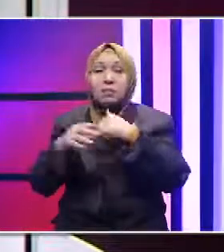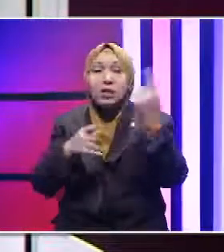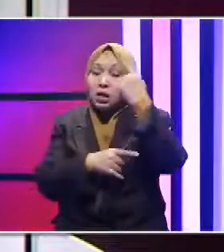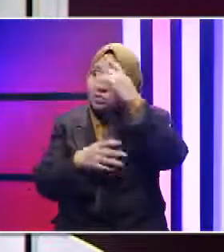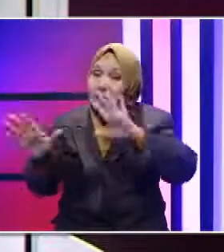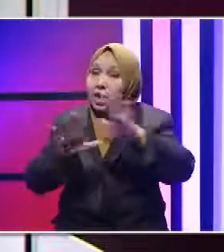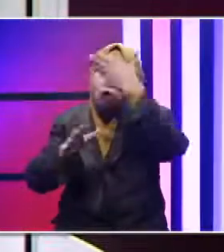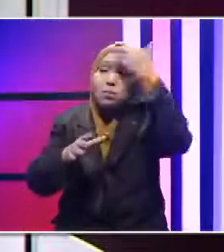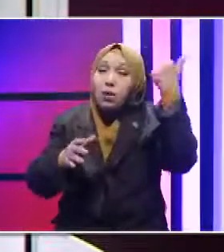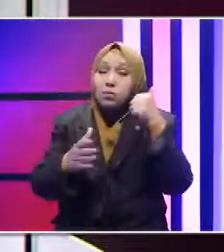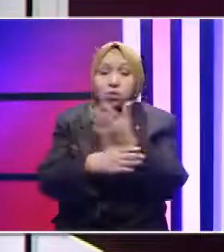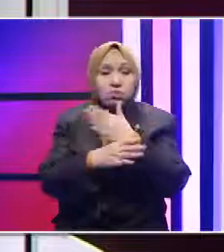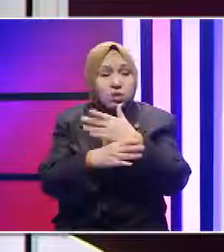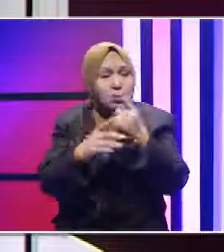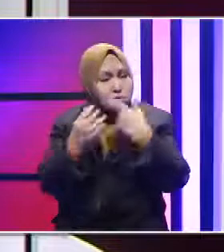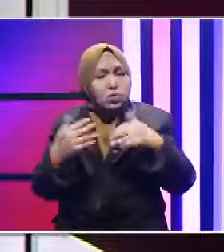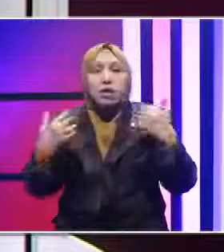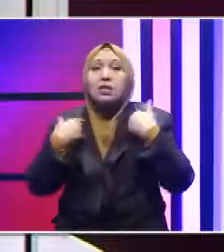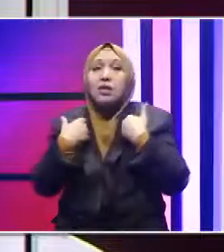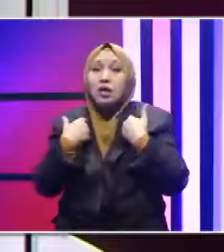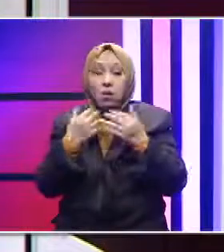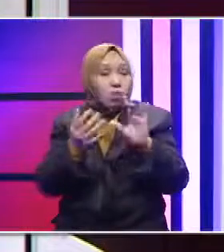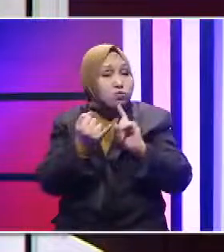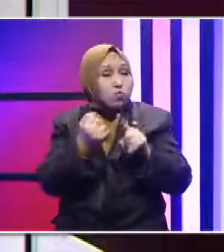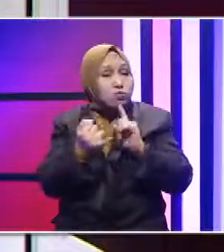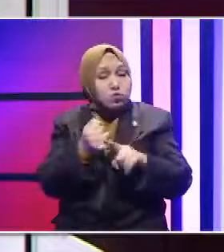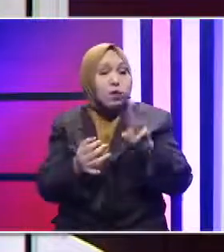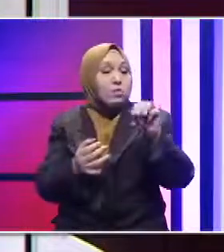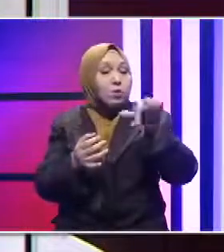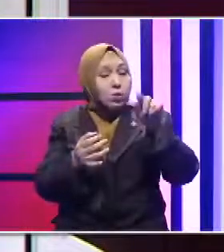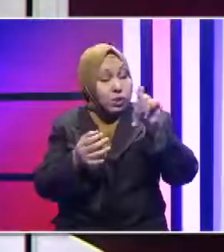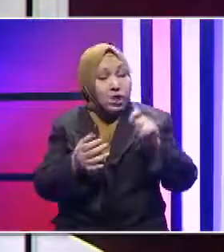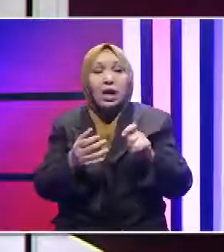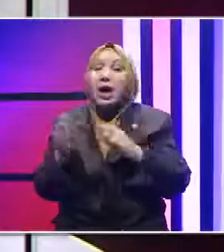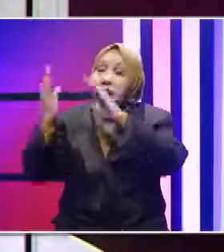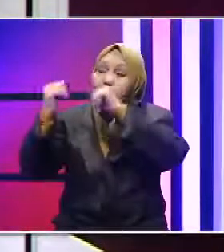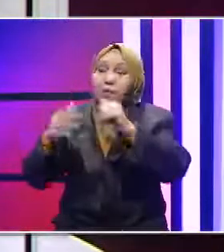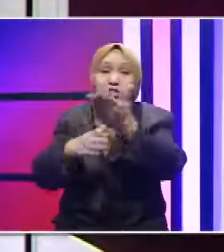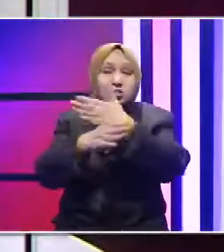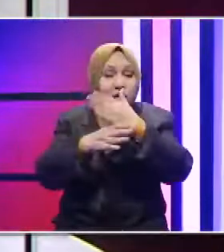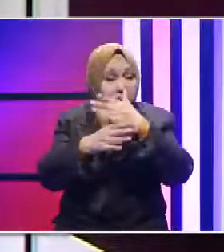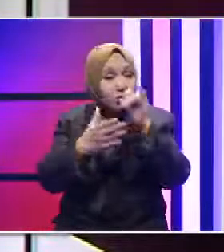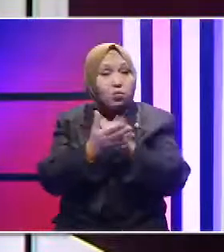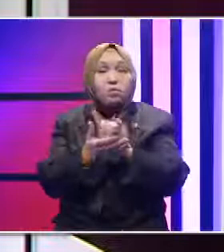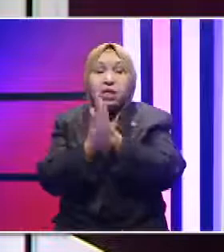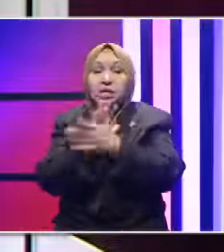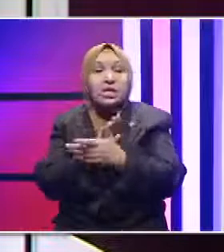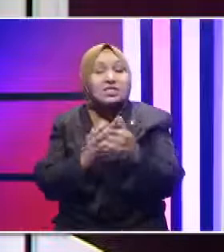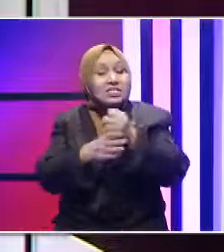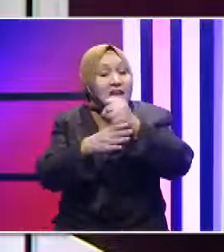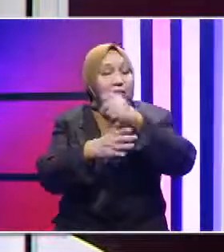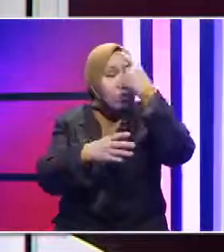share, kongsikan. Kita dah berada di hujung-hujung My Quran Time ini. Harapnya share itu, perkongsian itu sebagai saham